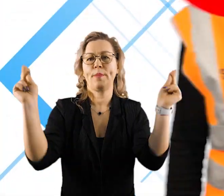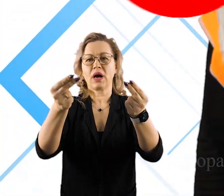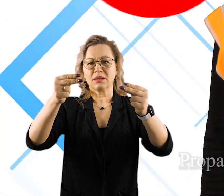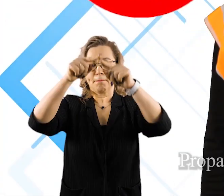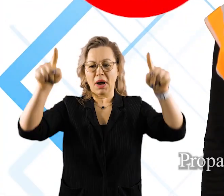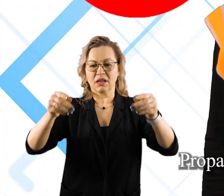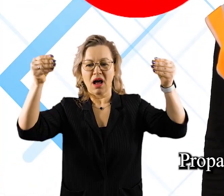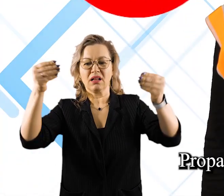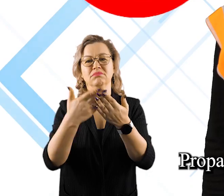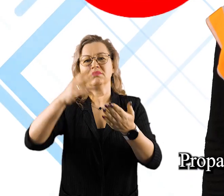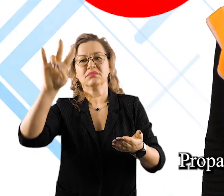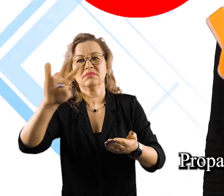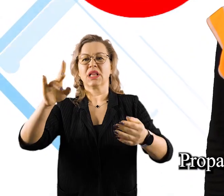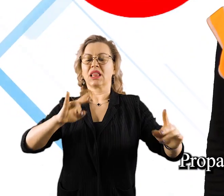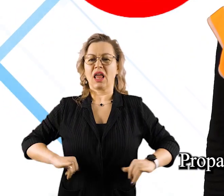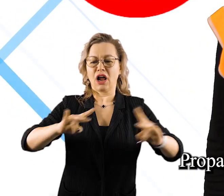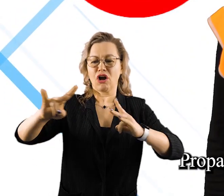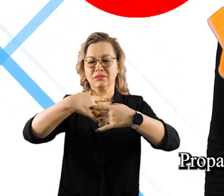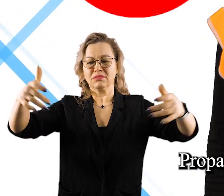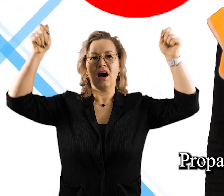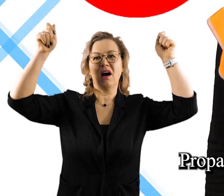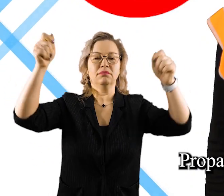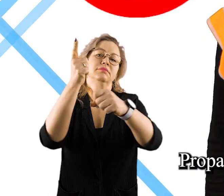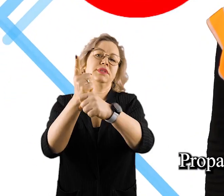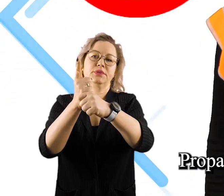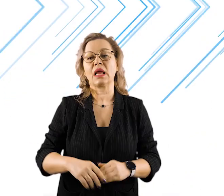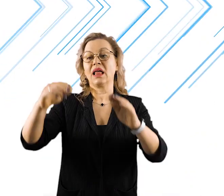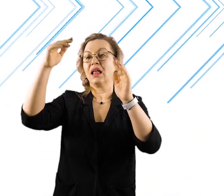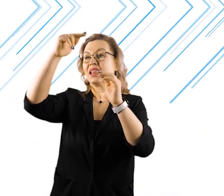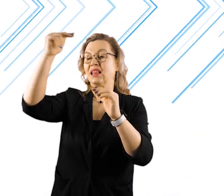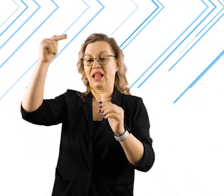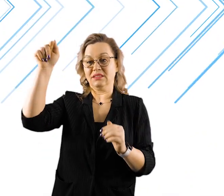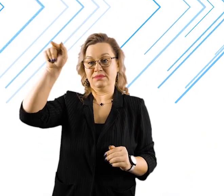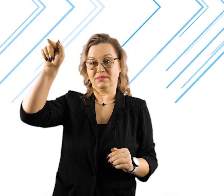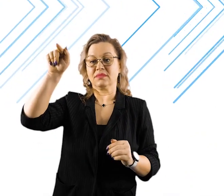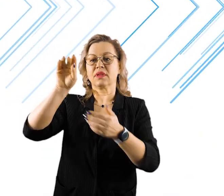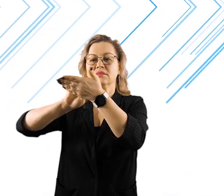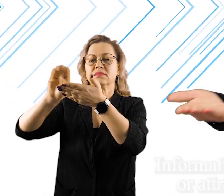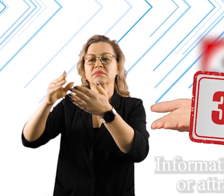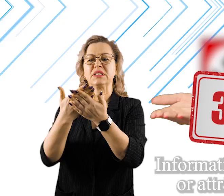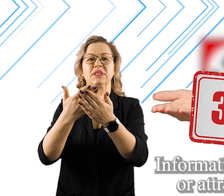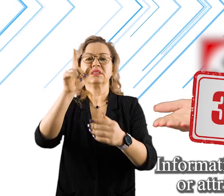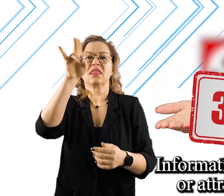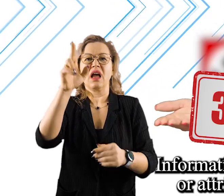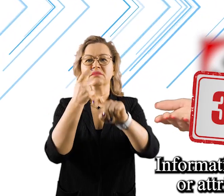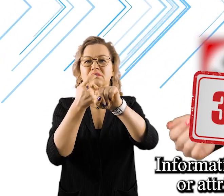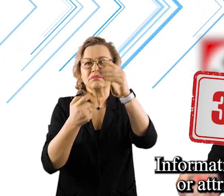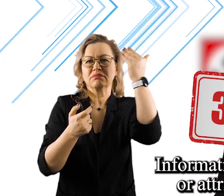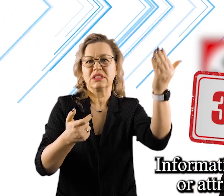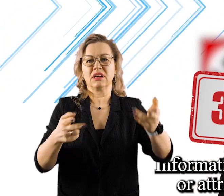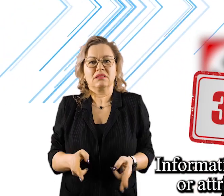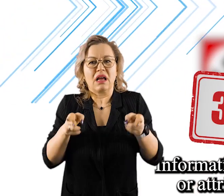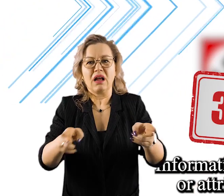Пропагандистские материалы экстремистского характера. Материалы, содержащие нацистскую символику